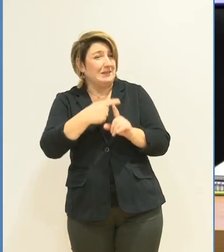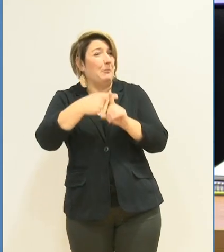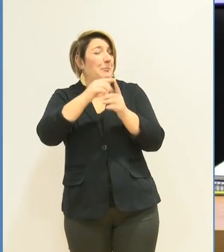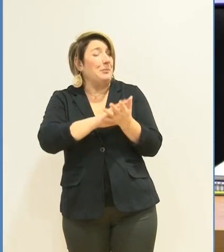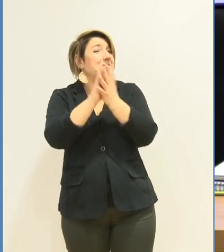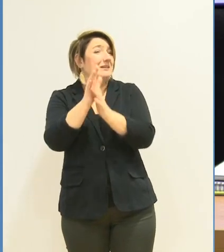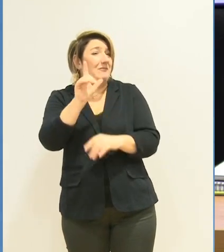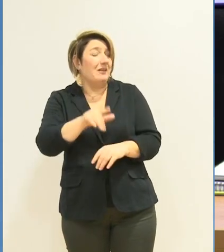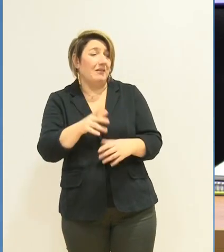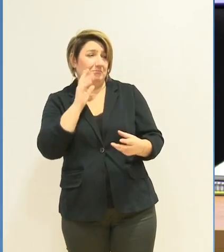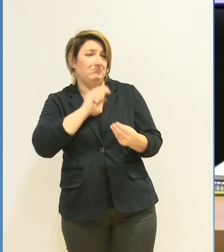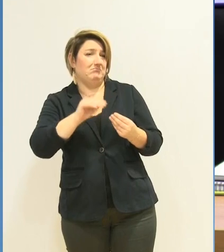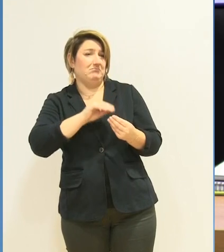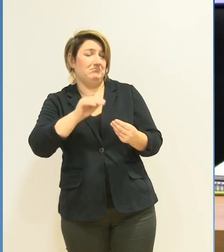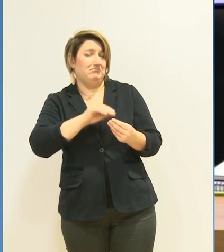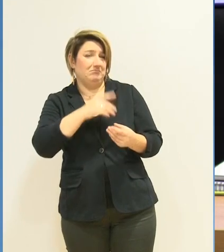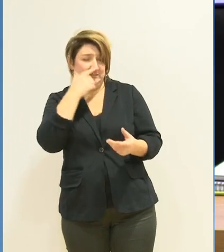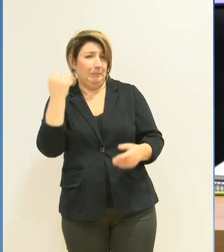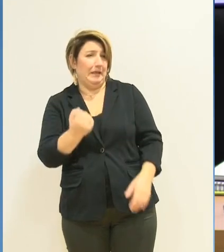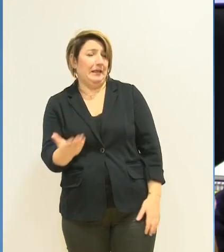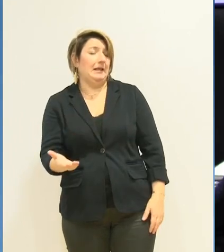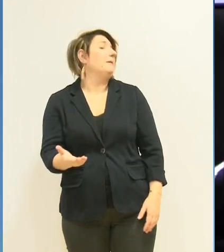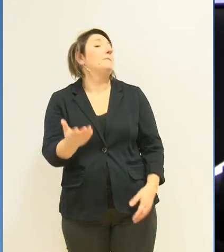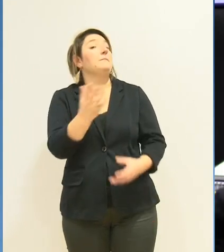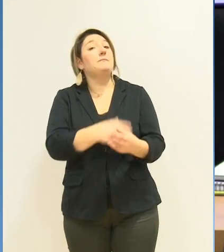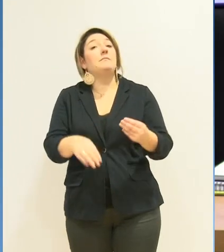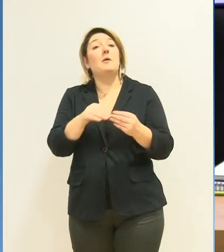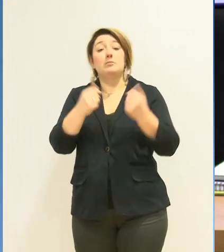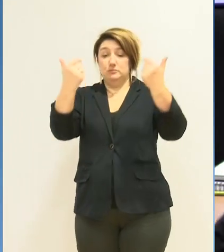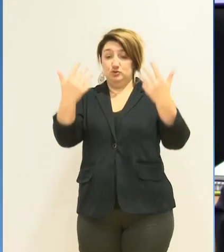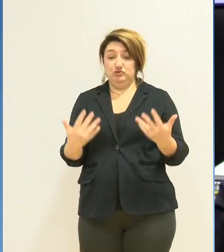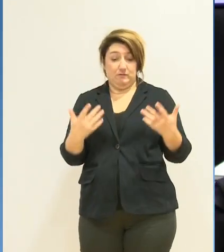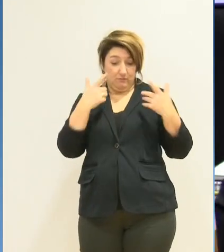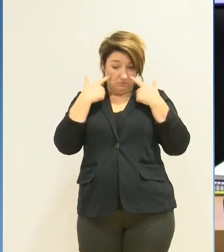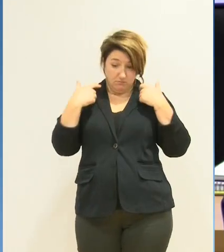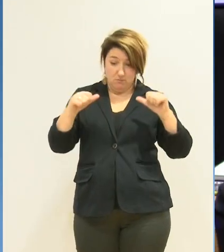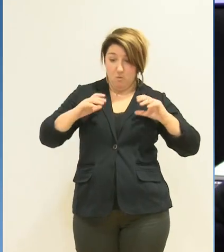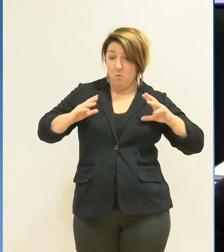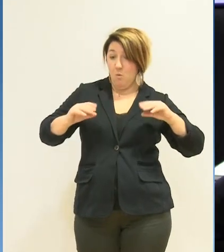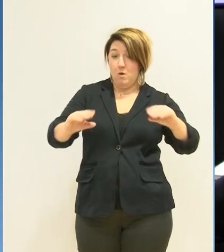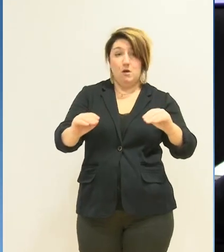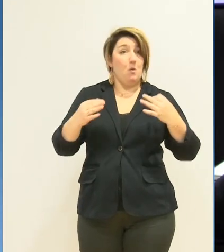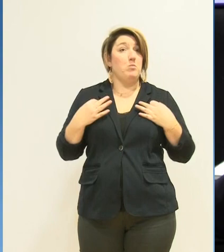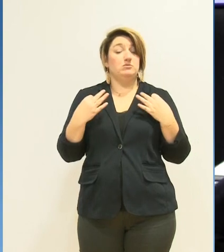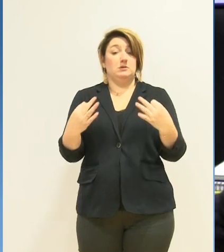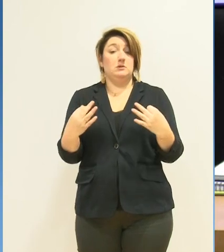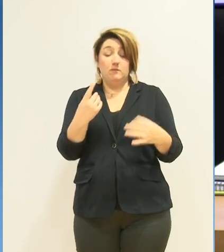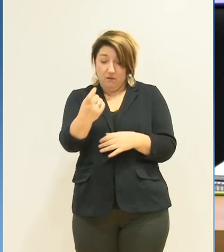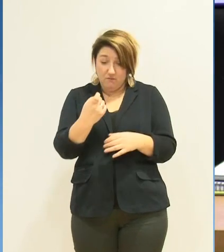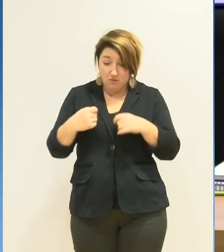cette dégradation objective les chiffres sont là ce sont ceux des documents